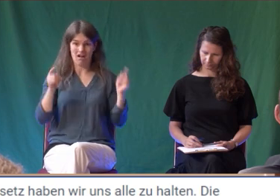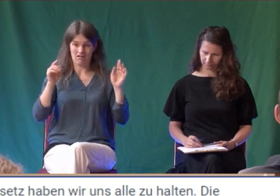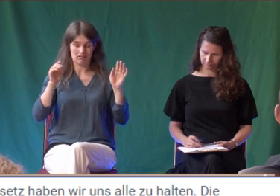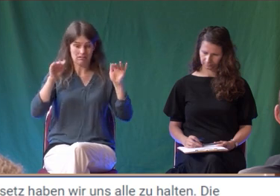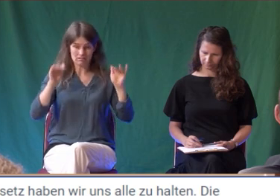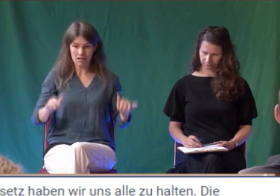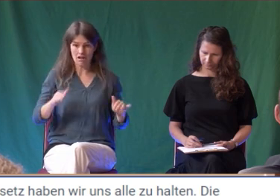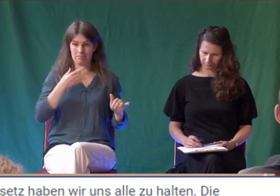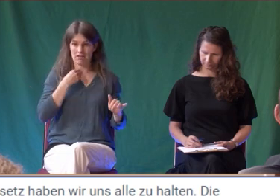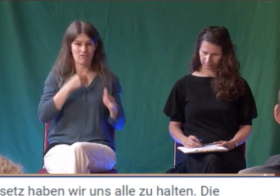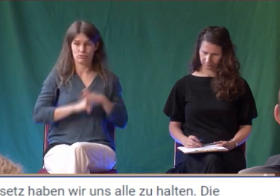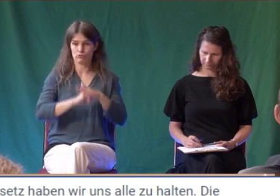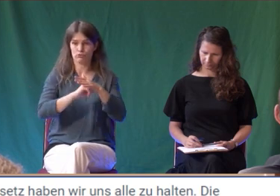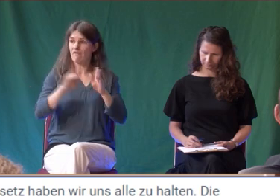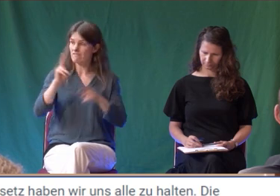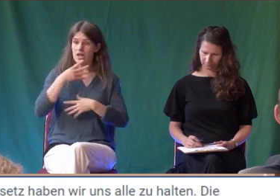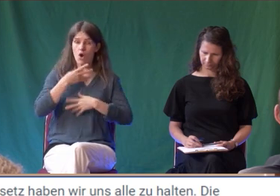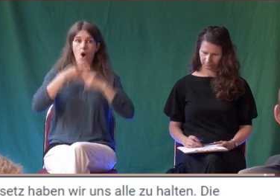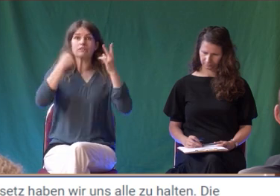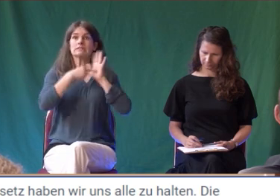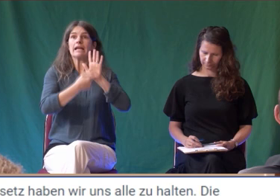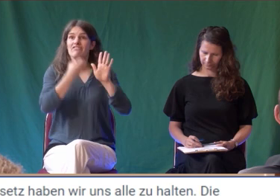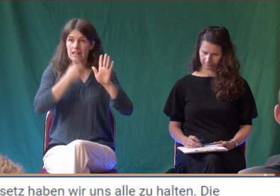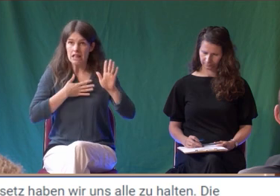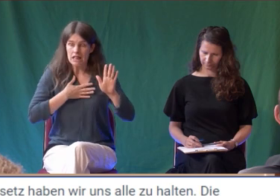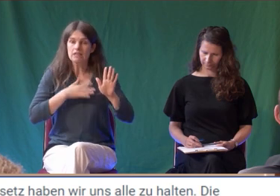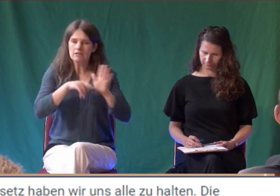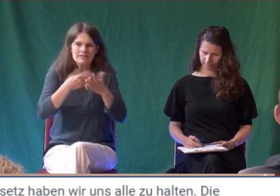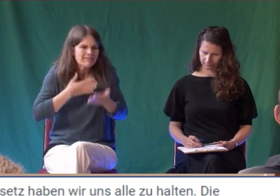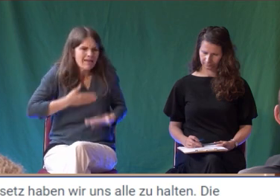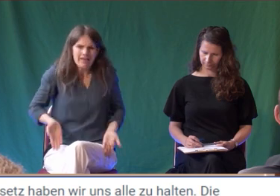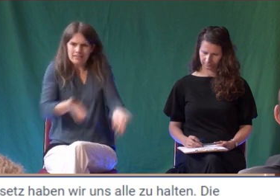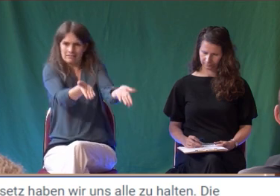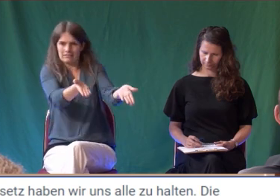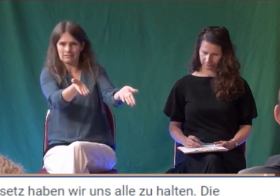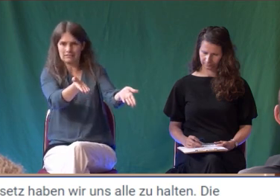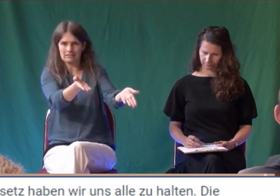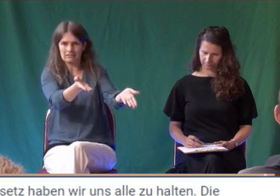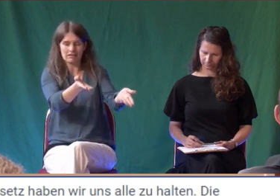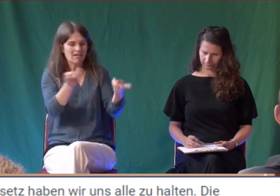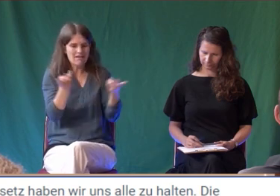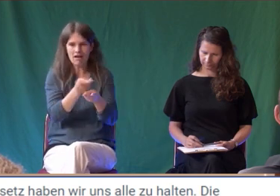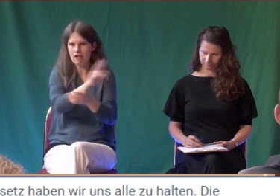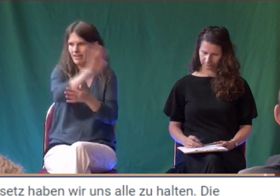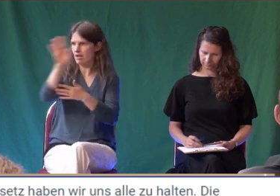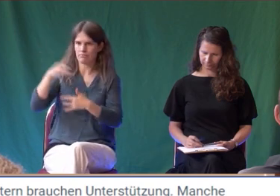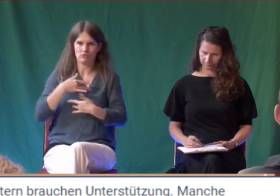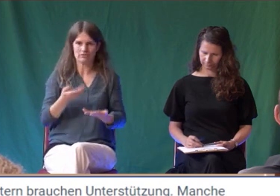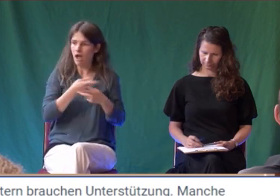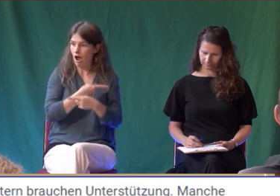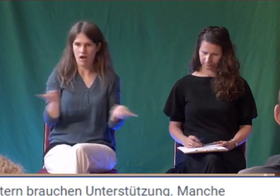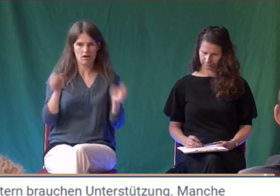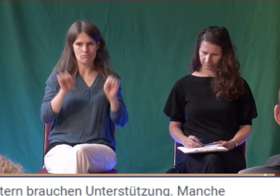dir unterstützen brauchen um sozusagen das Recht der Kinder zu erfüllen nämlich mit seinen Eltern gutes Familienleben